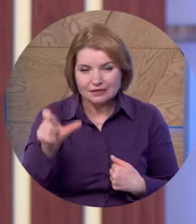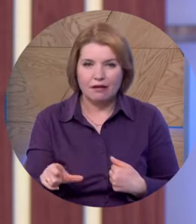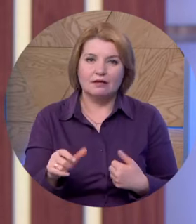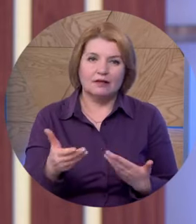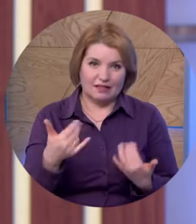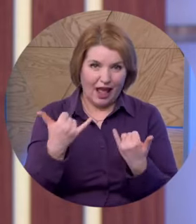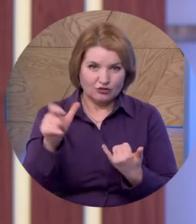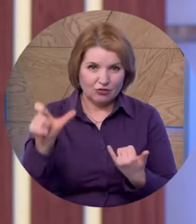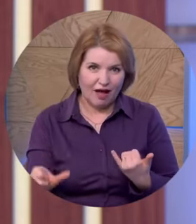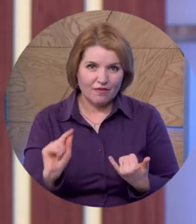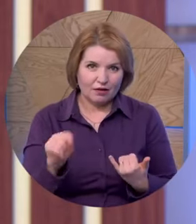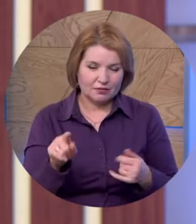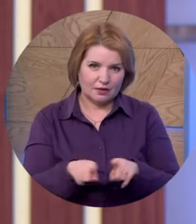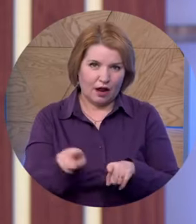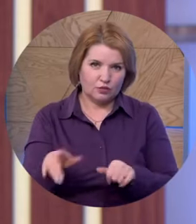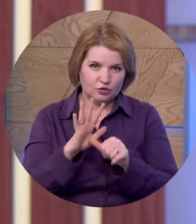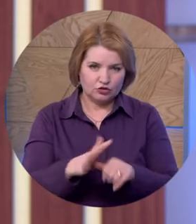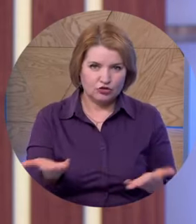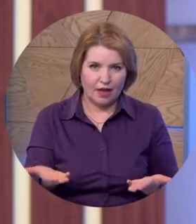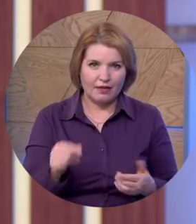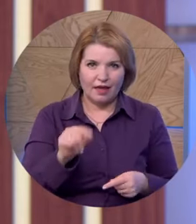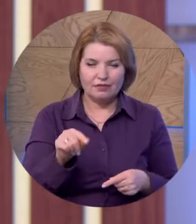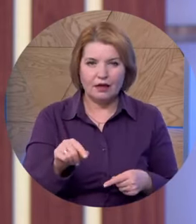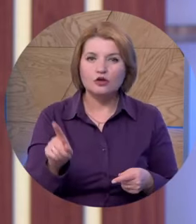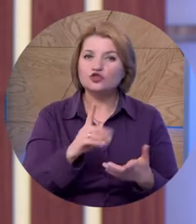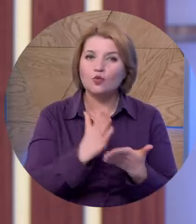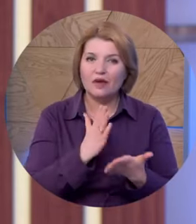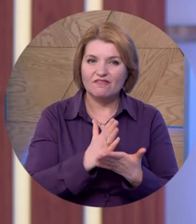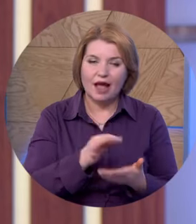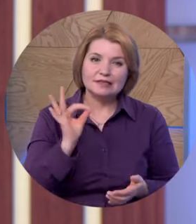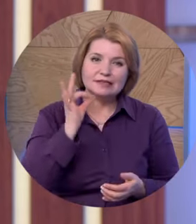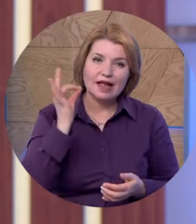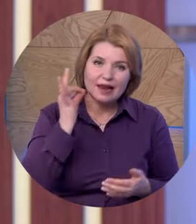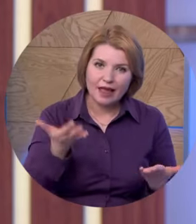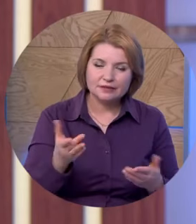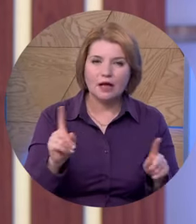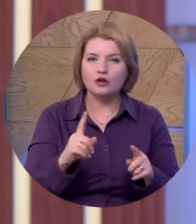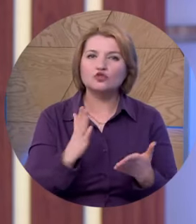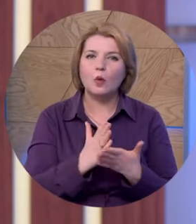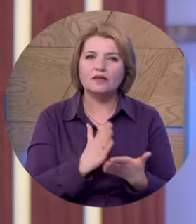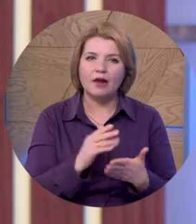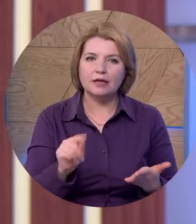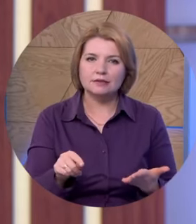Безусловно, я с этим соглашусь, но, опять-таки, граница нашего восприятия, что является лестью, а что является, по сути, поддерживающей